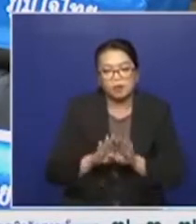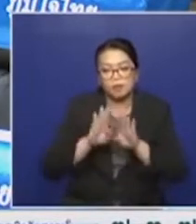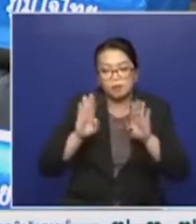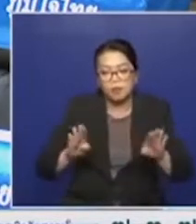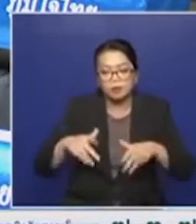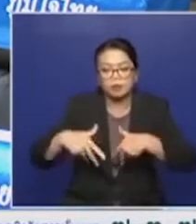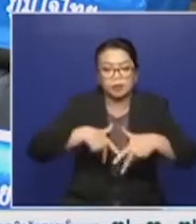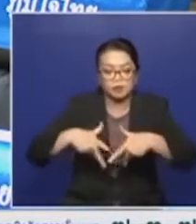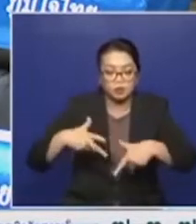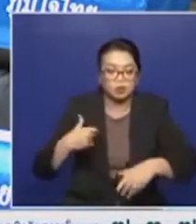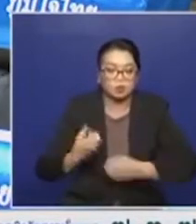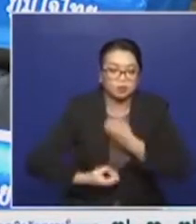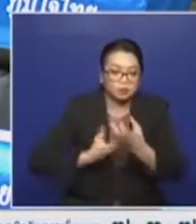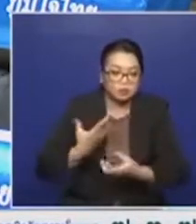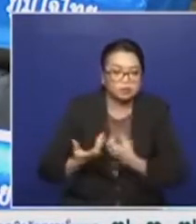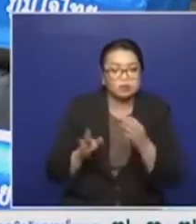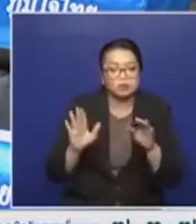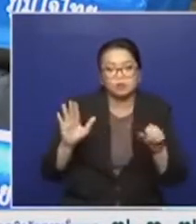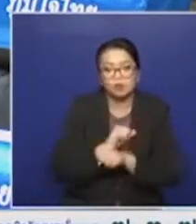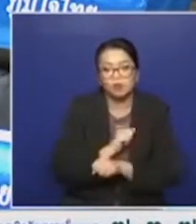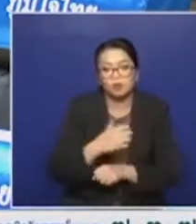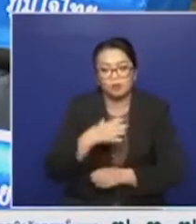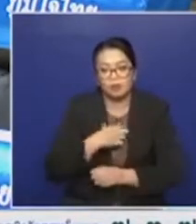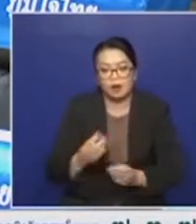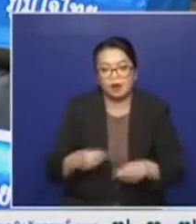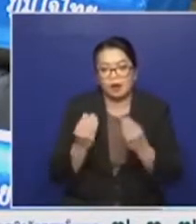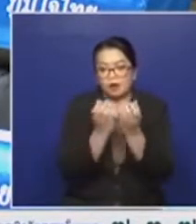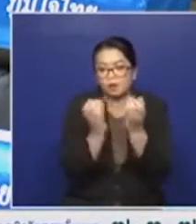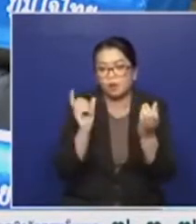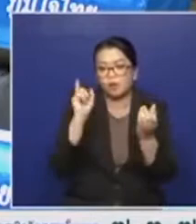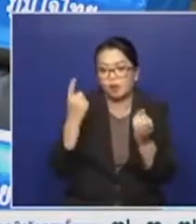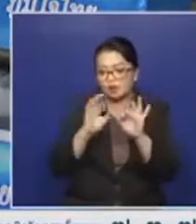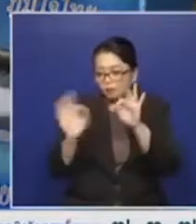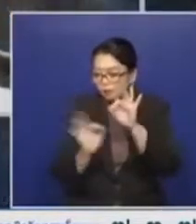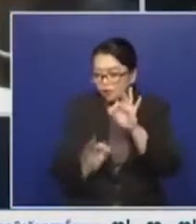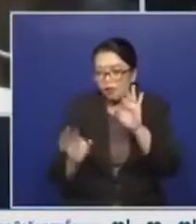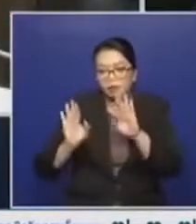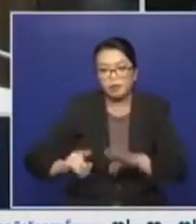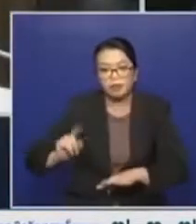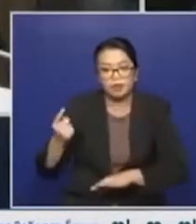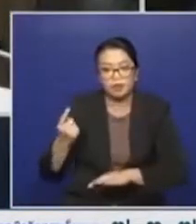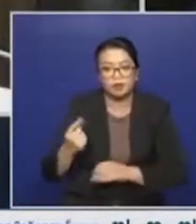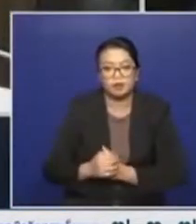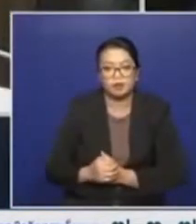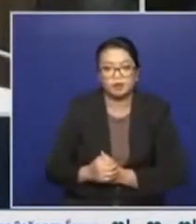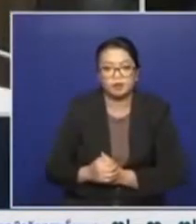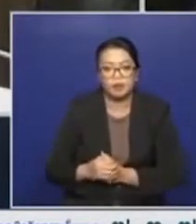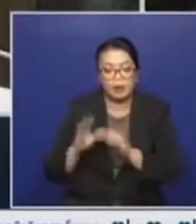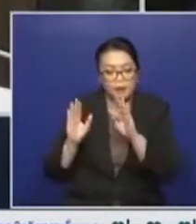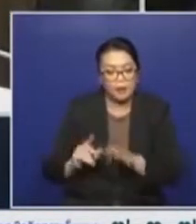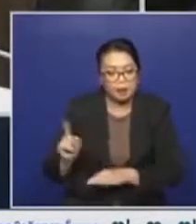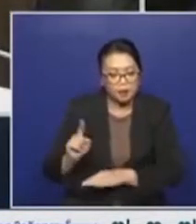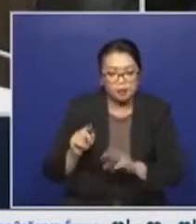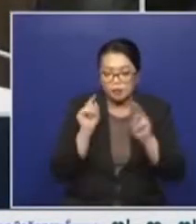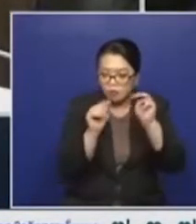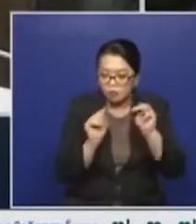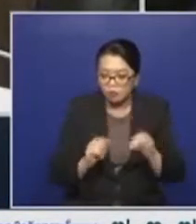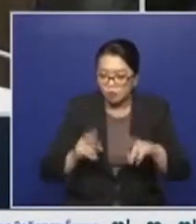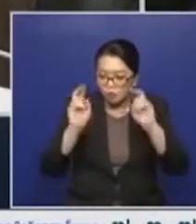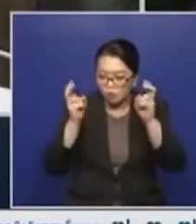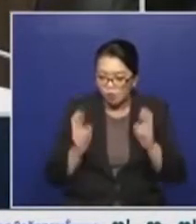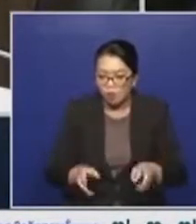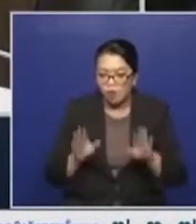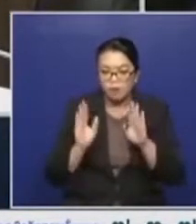ชนแสดงเจตนารมณ์ได้อย่างเต็มที่ว่าต้องการให้ธรรมนูญใหม่มีเนื้อหาสาระในแต่ละมัวแต่ละมาตราอย่างไร